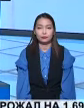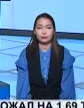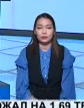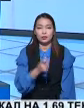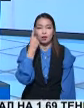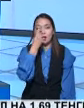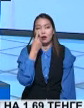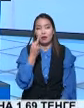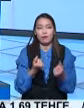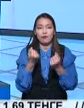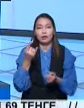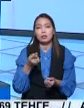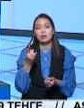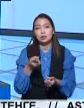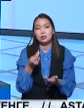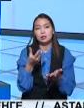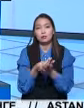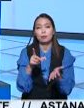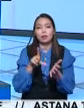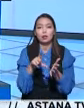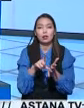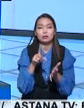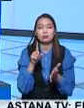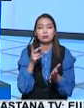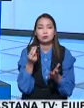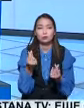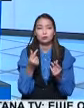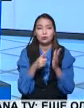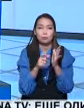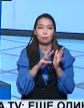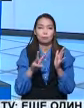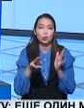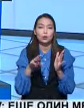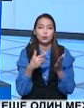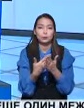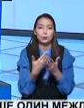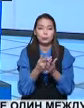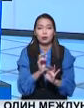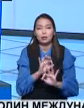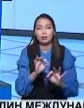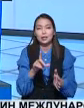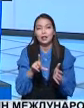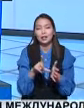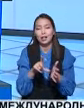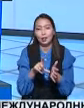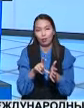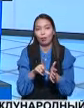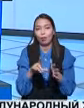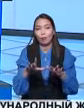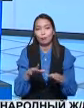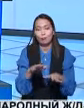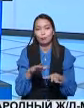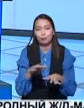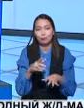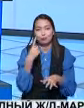За год водители такси заплатили налоги на сумму около 700 миллионов тенге. Об этом рассказали в Комитете государственных доходов. В ведомстве напомнили,